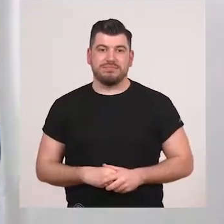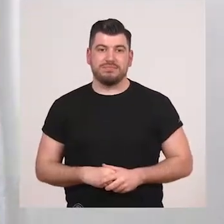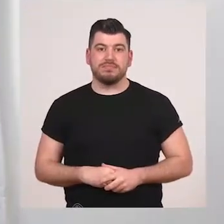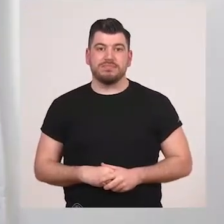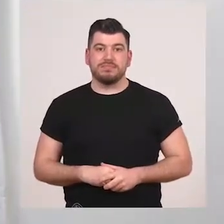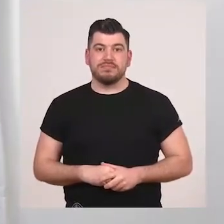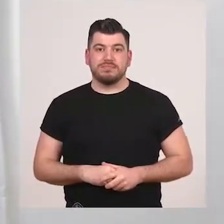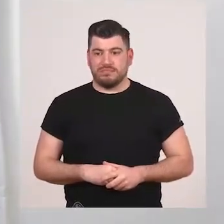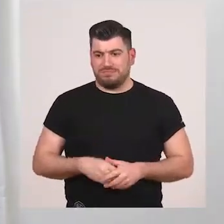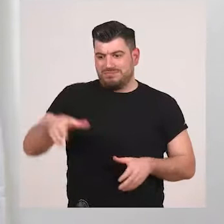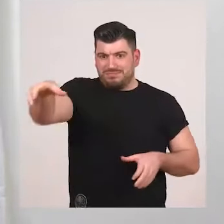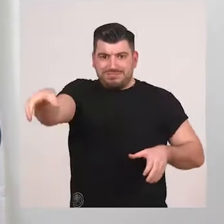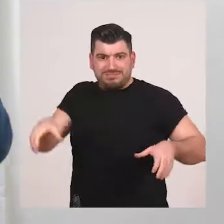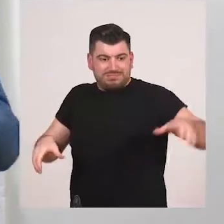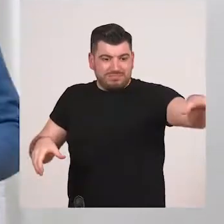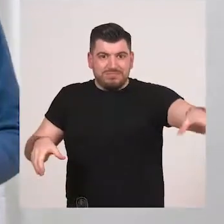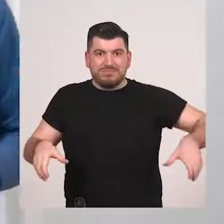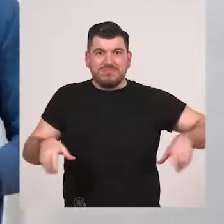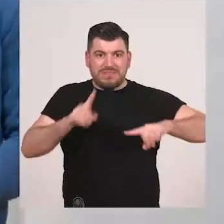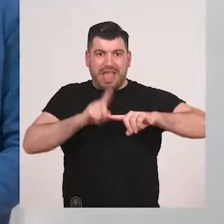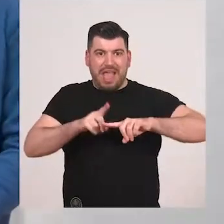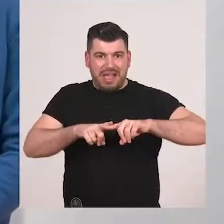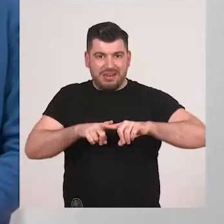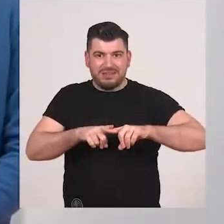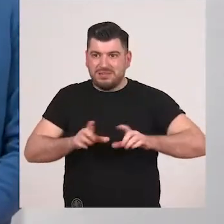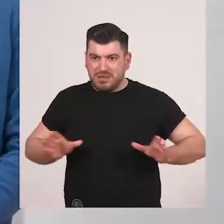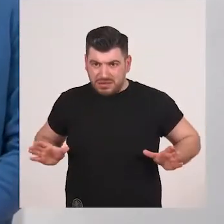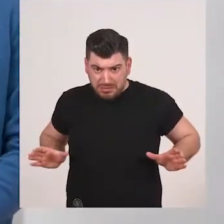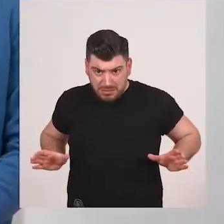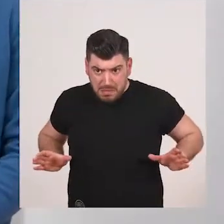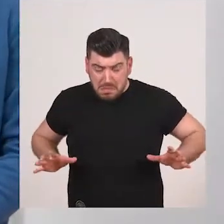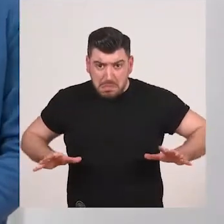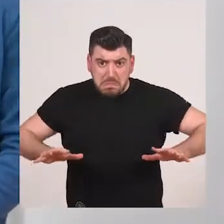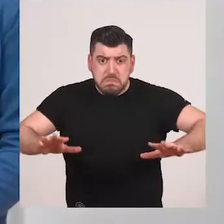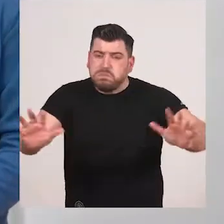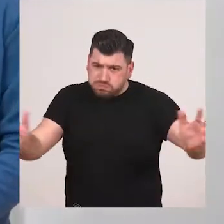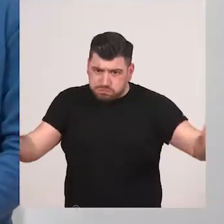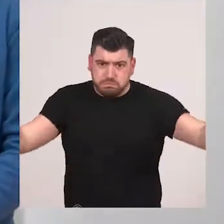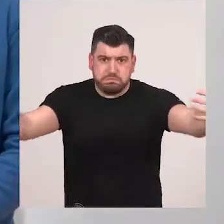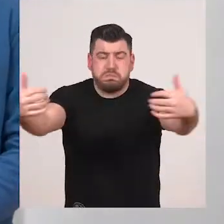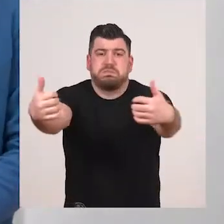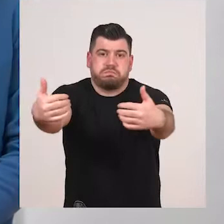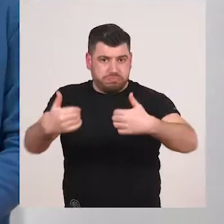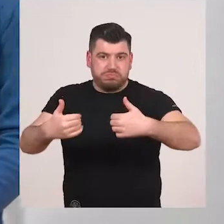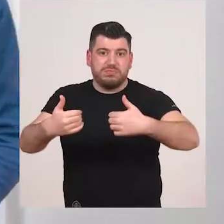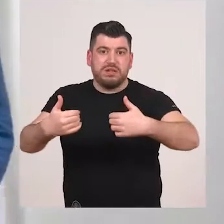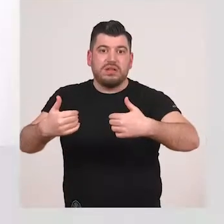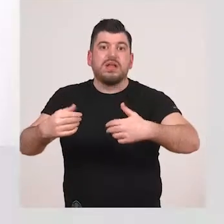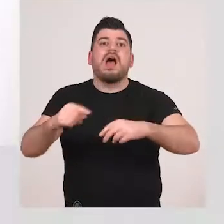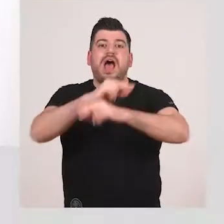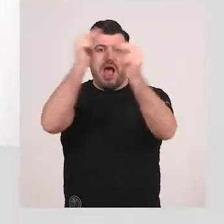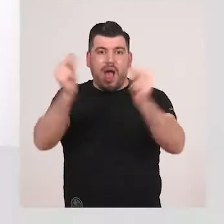δύο άκρα της ελληνικής παράταξης έσπασαν τις γραμμές των Περσών και σε λίγο ακολούθησε η